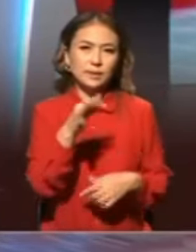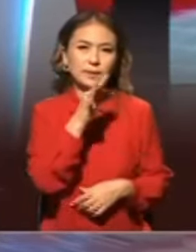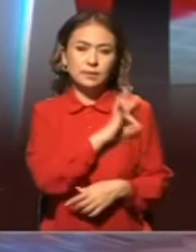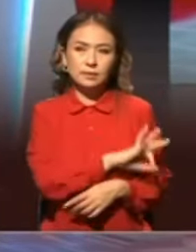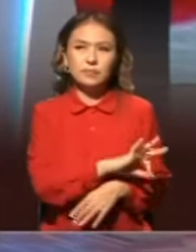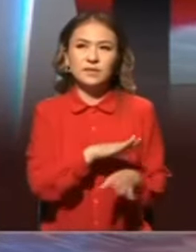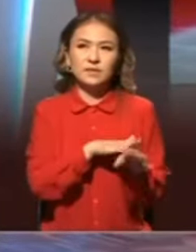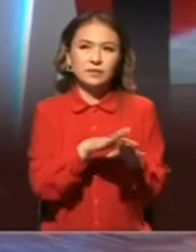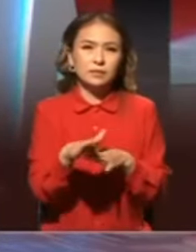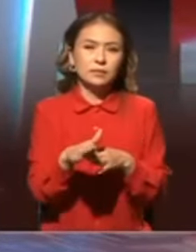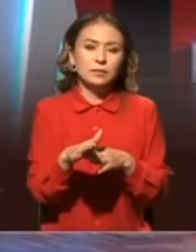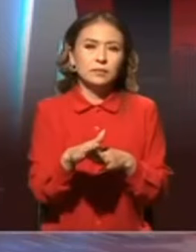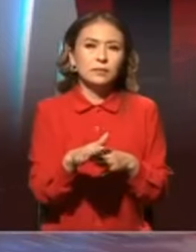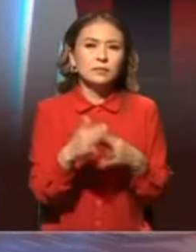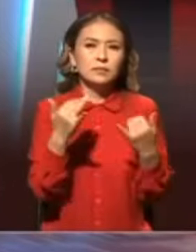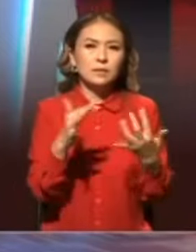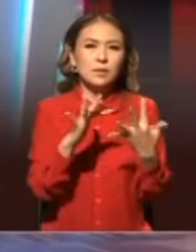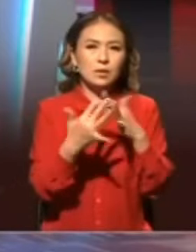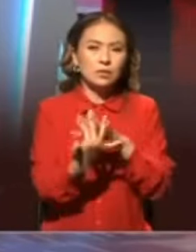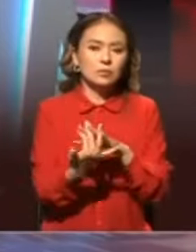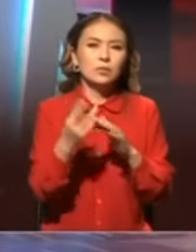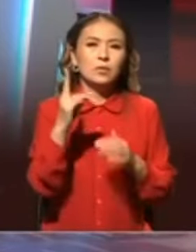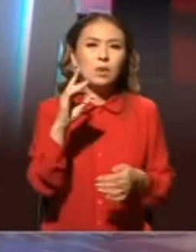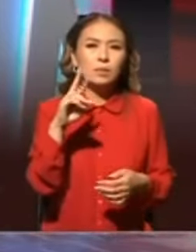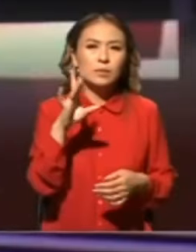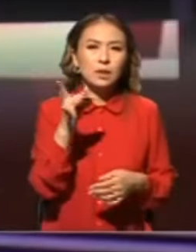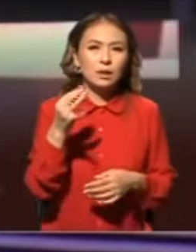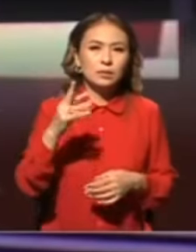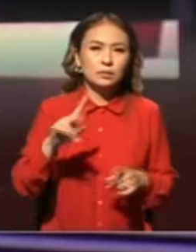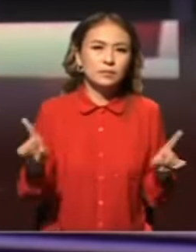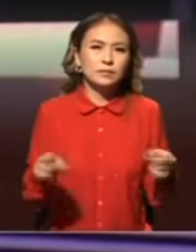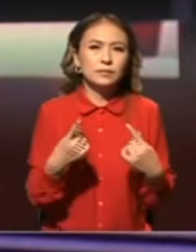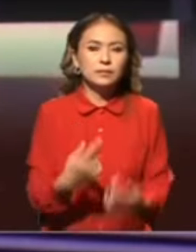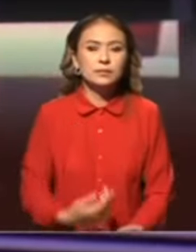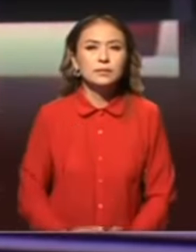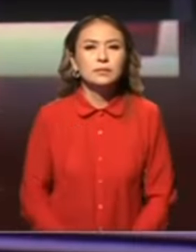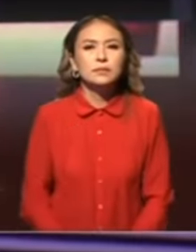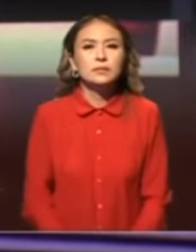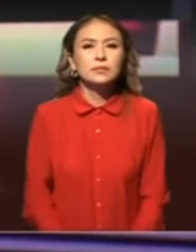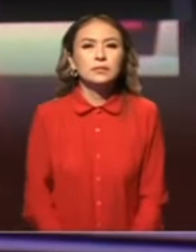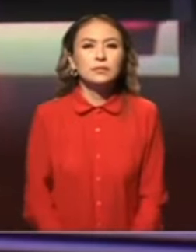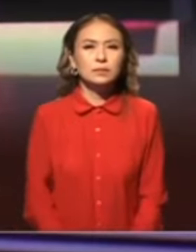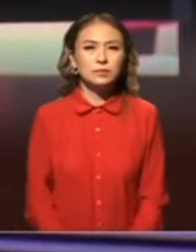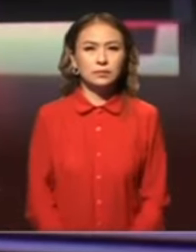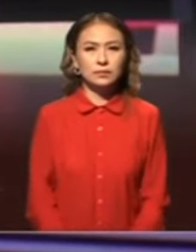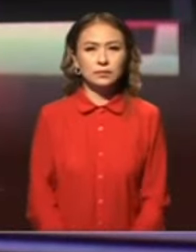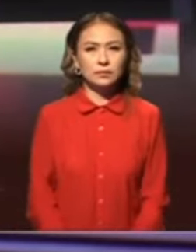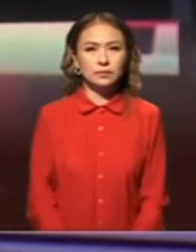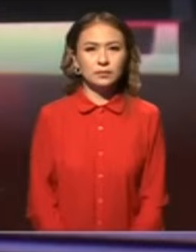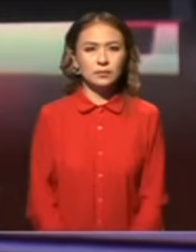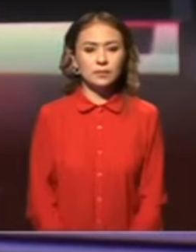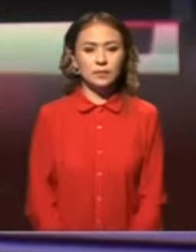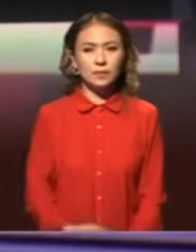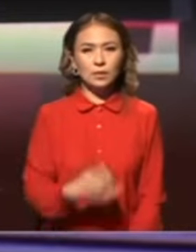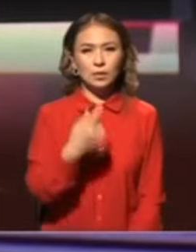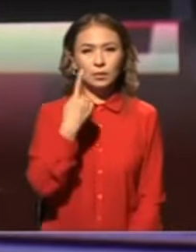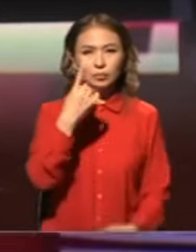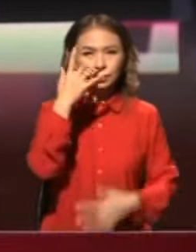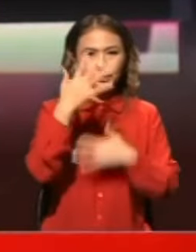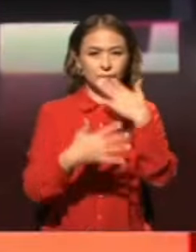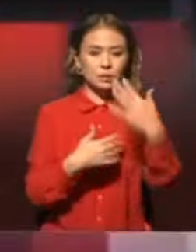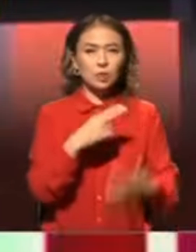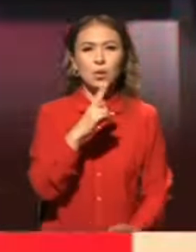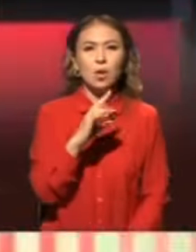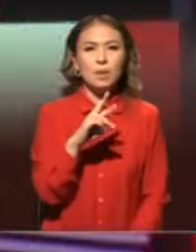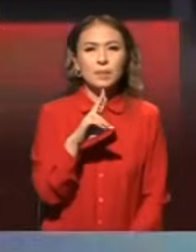іске асыру арқылы жаңағы ауылдағы кооперацияның әлеуетін ашу. Бір нәрсе айта кетейінші. Бір шатасатты жер кооперация